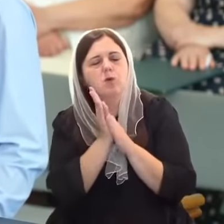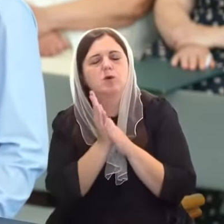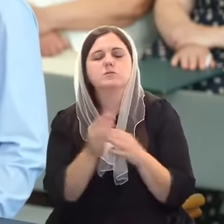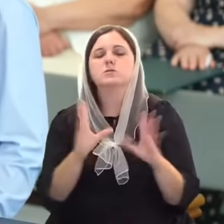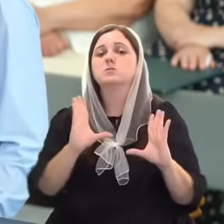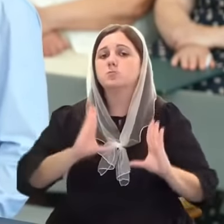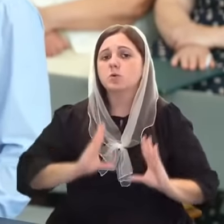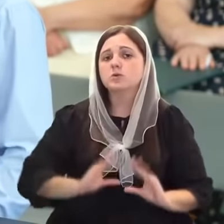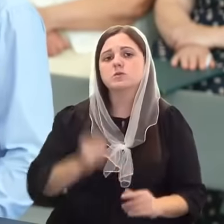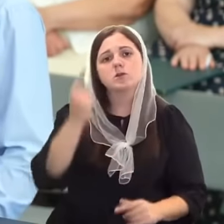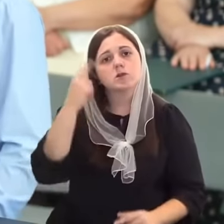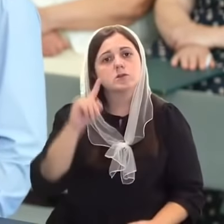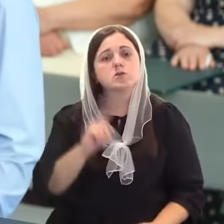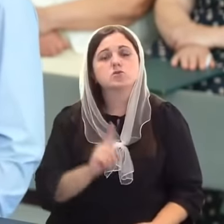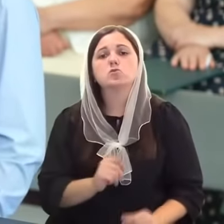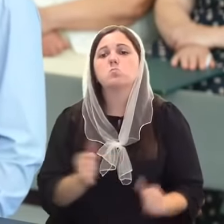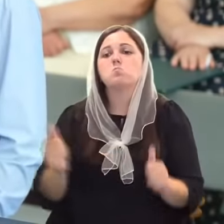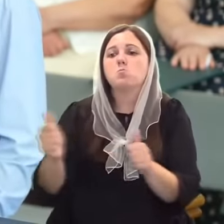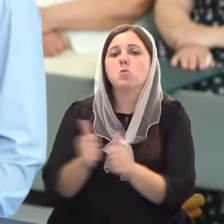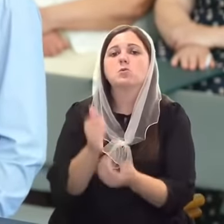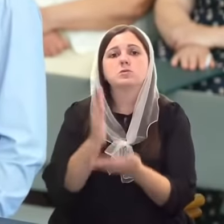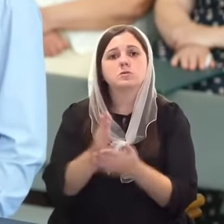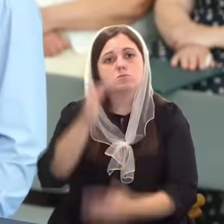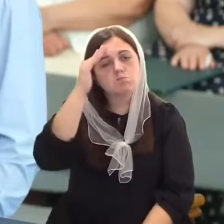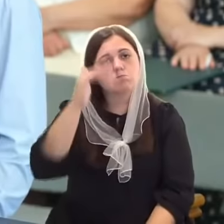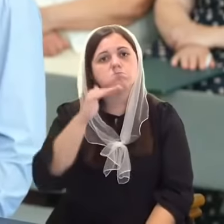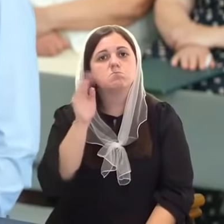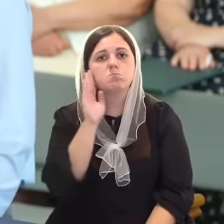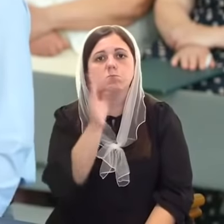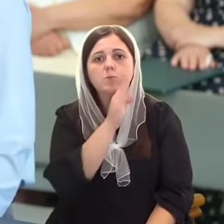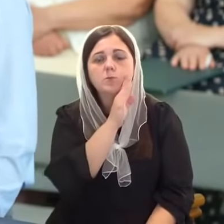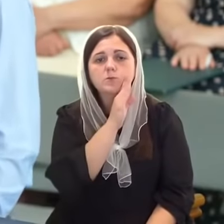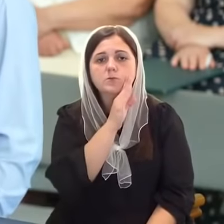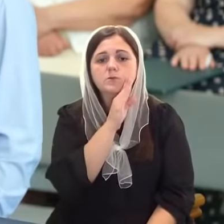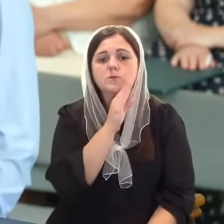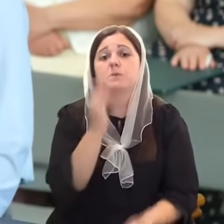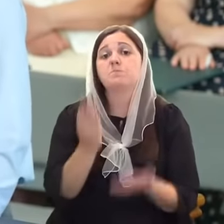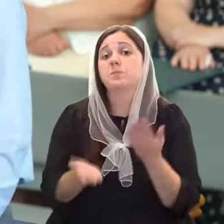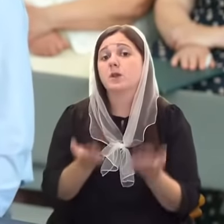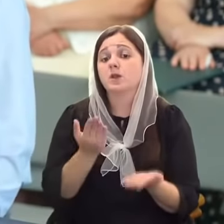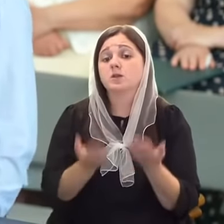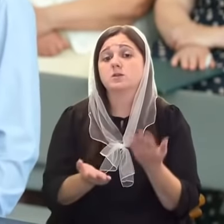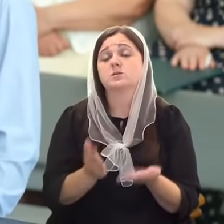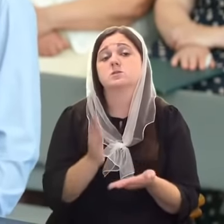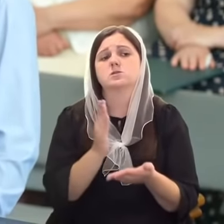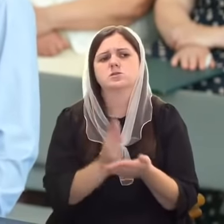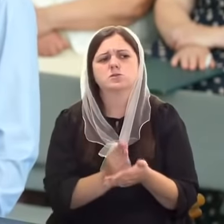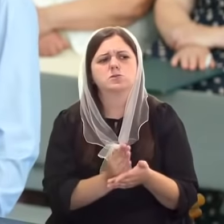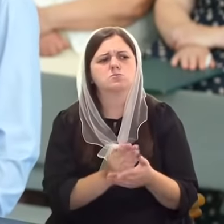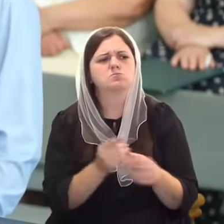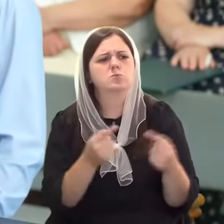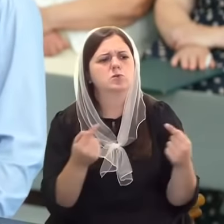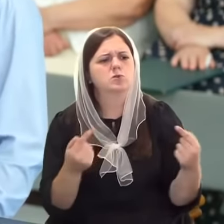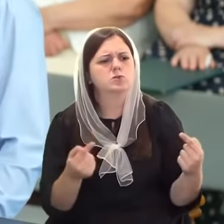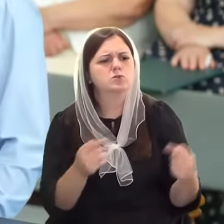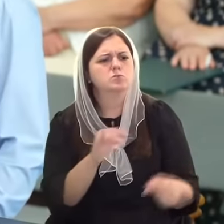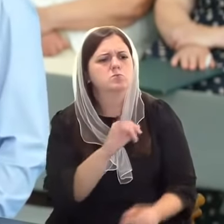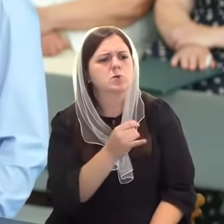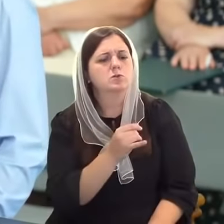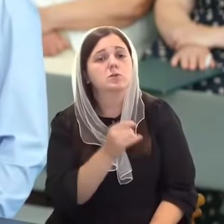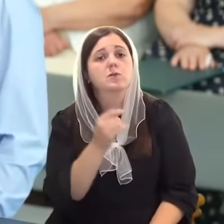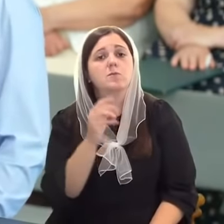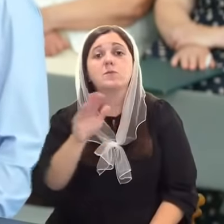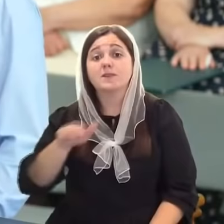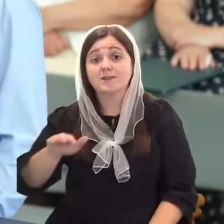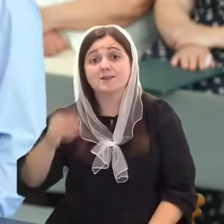кроватью или с диваном есть его родители. И даже если ему угрожает какая-то опасность, он знает,